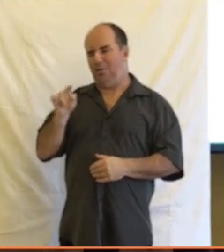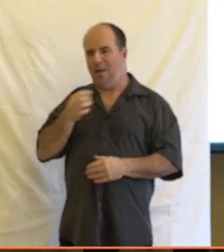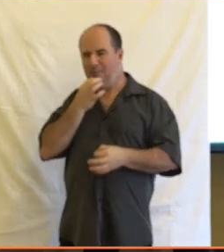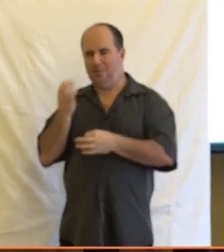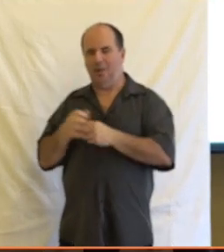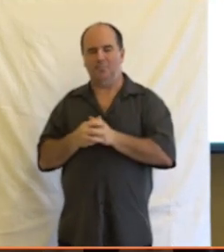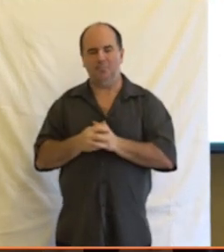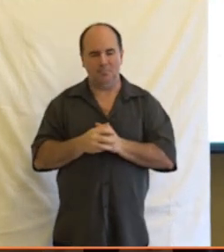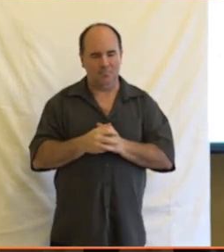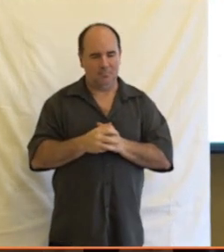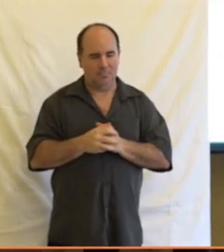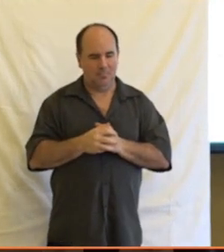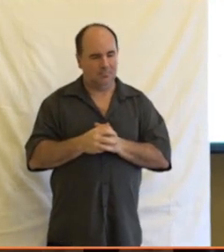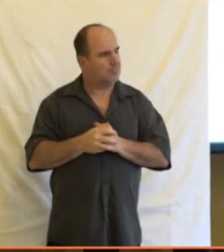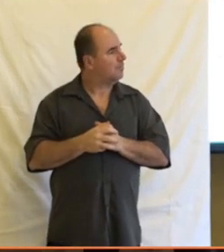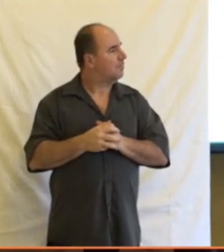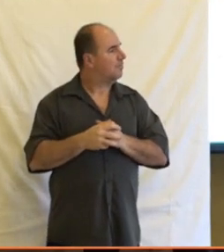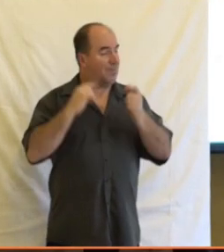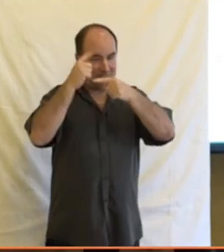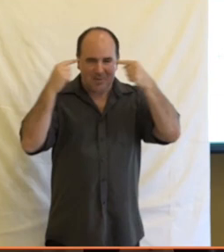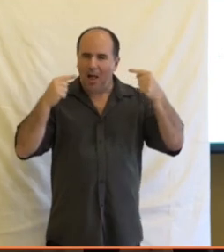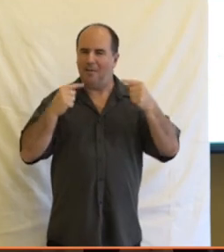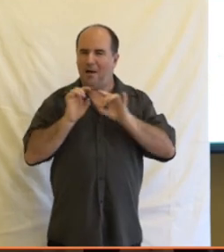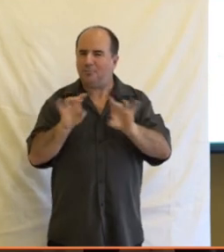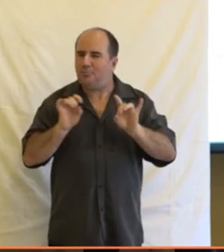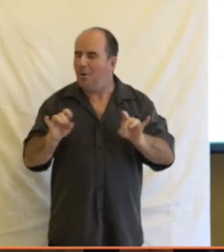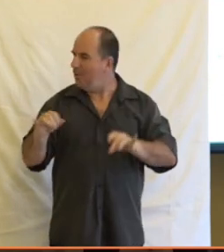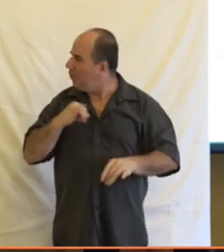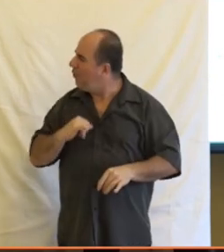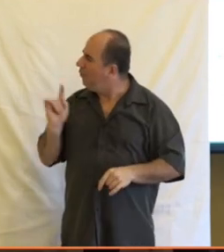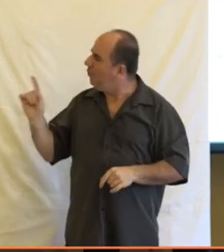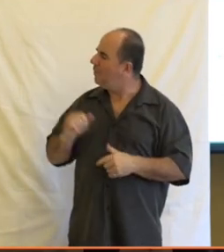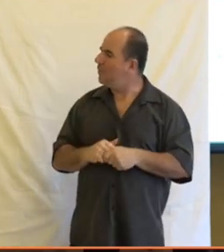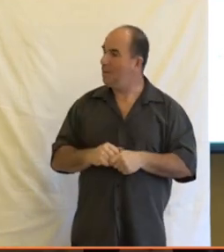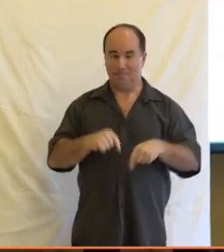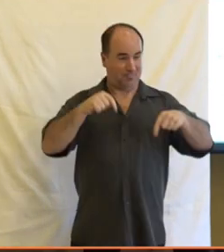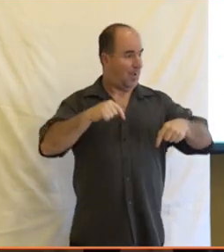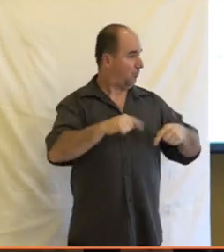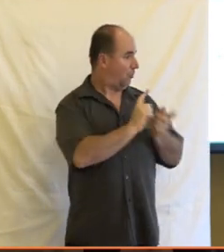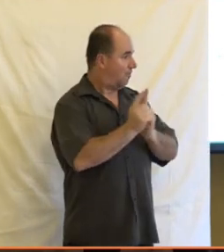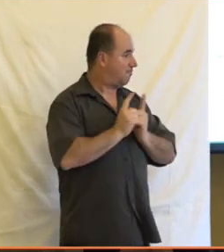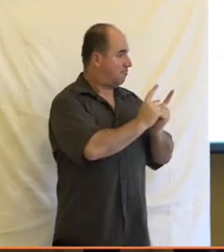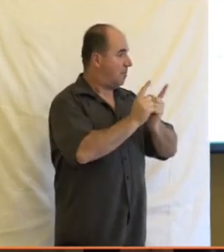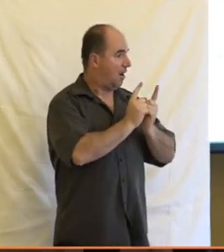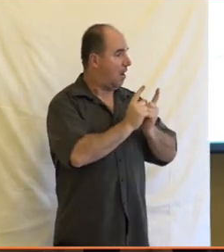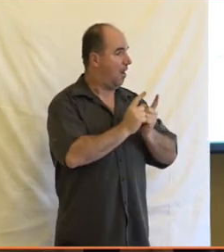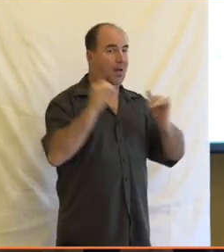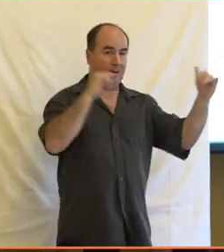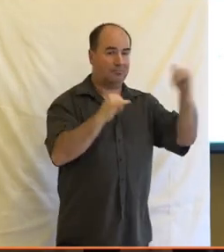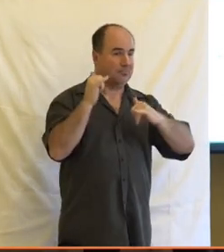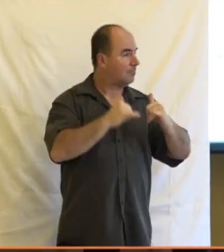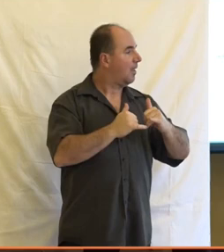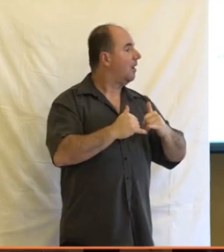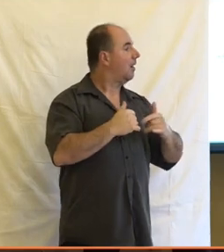Fenclovi. Jak říkáte, vzdělávání a školení, protože tento panel, toto kolokvium se jmenuje Média a lidská práva v digitální době. Školil jste